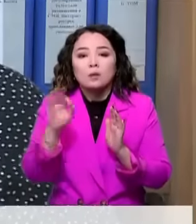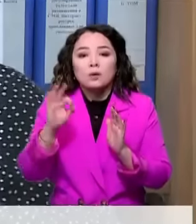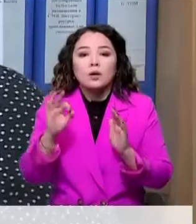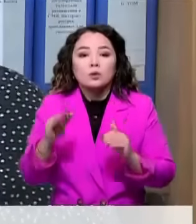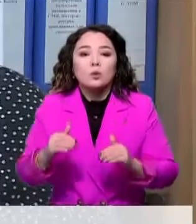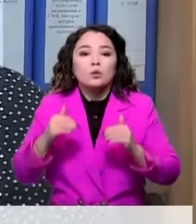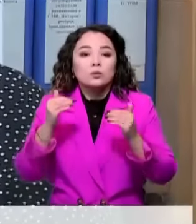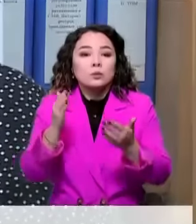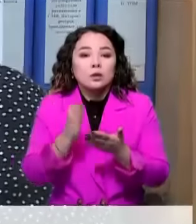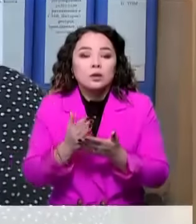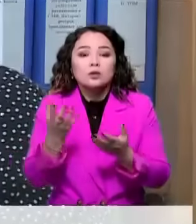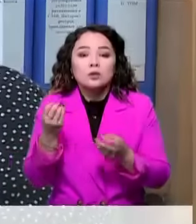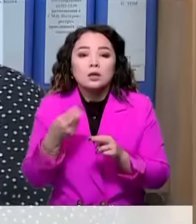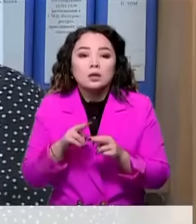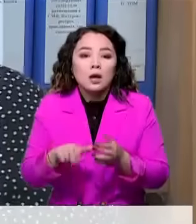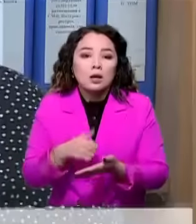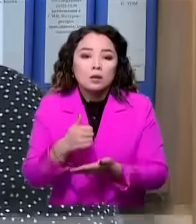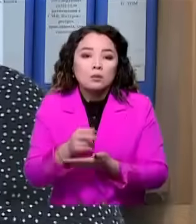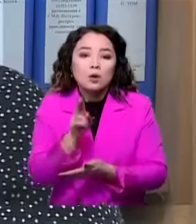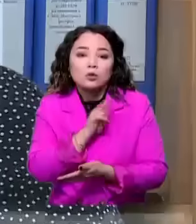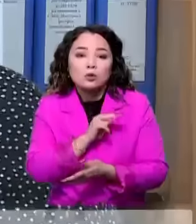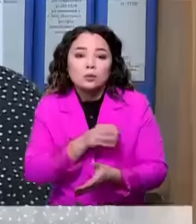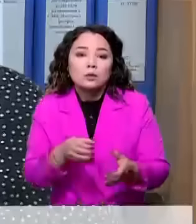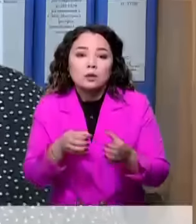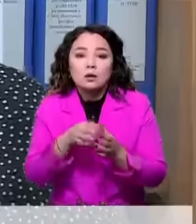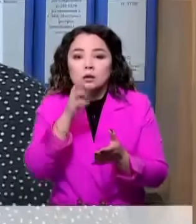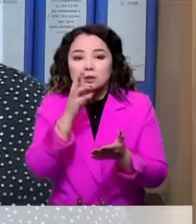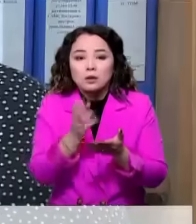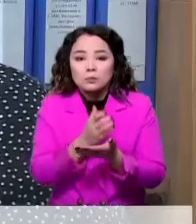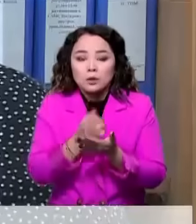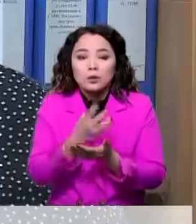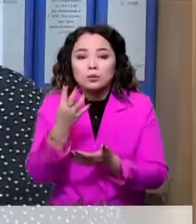өсті. Және де әкімшілік жұмысшылардың